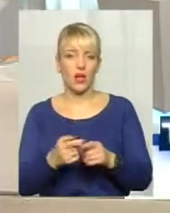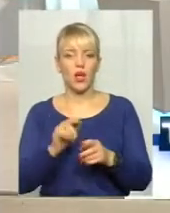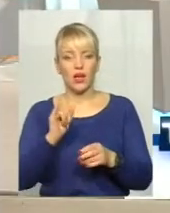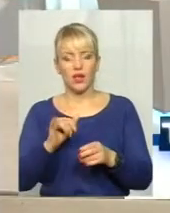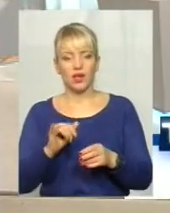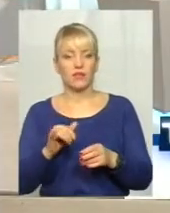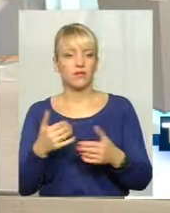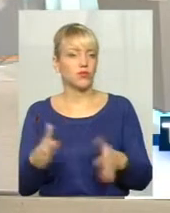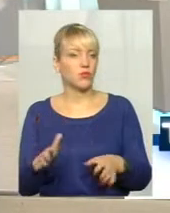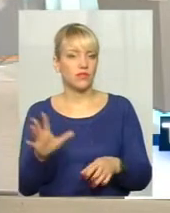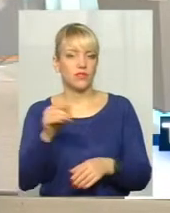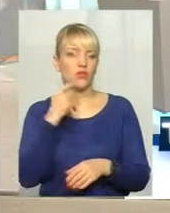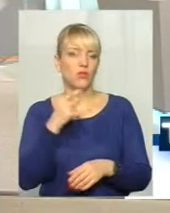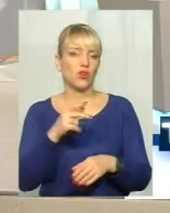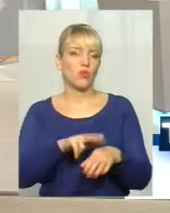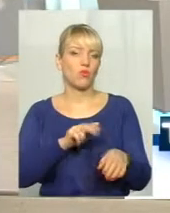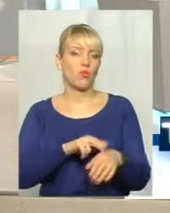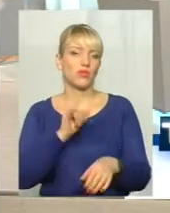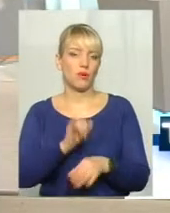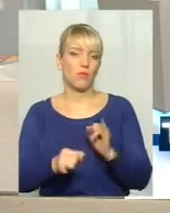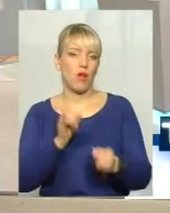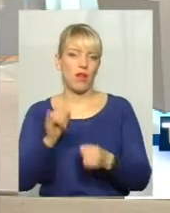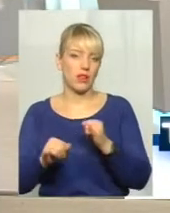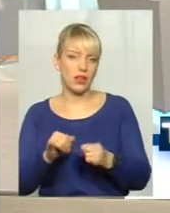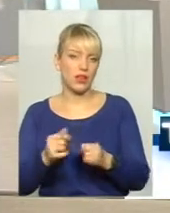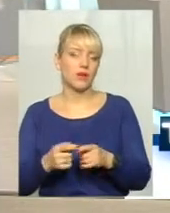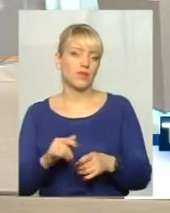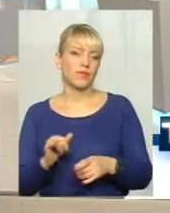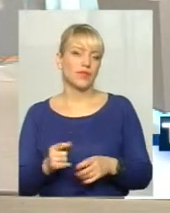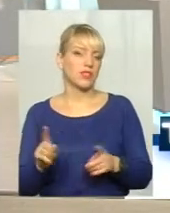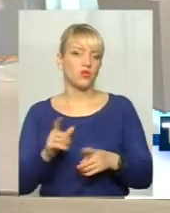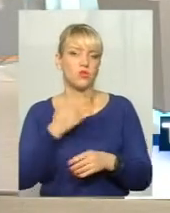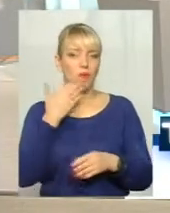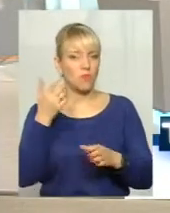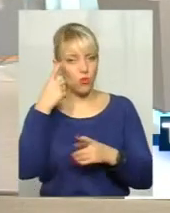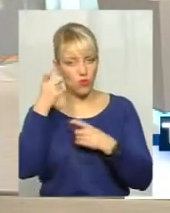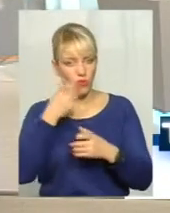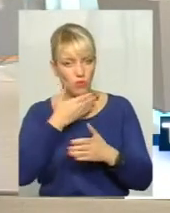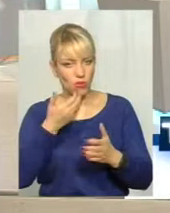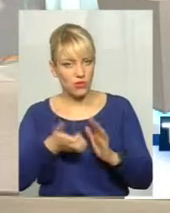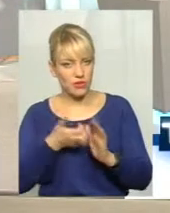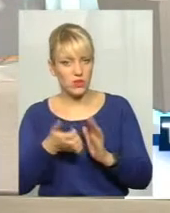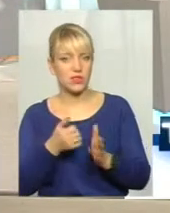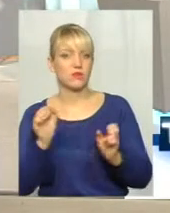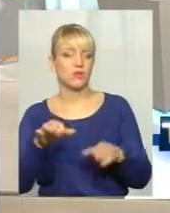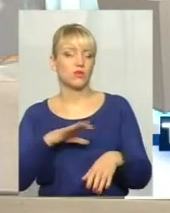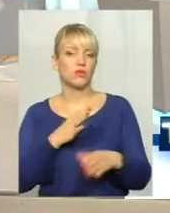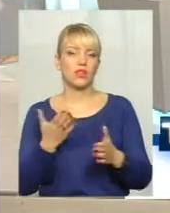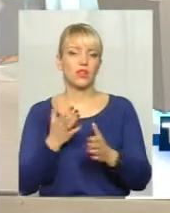погана. Чому так відбувається? Це не поінформованість просто, чи як? Це не поінформованість, напевно, певна якась